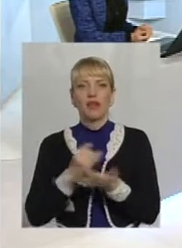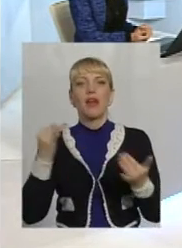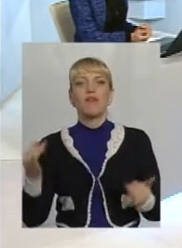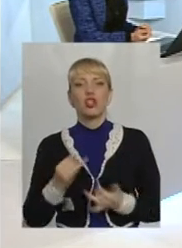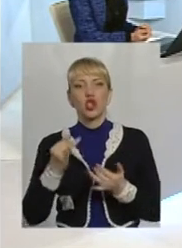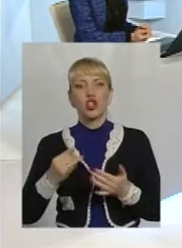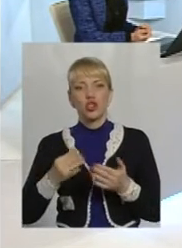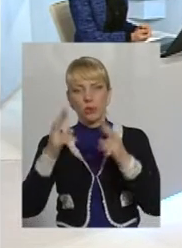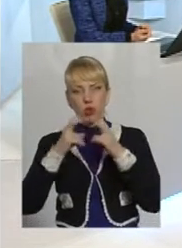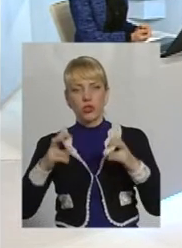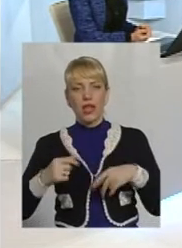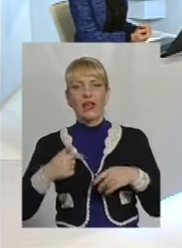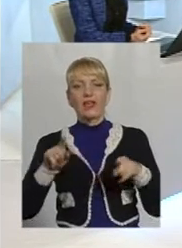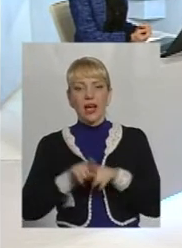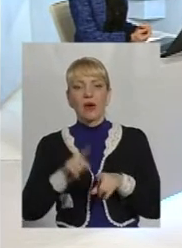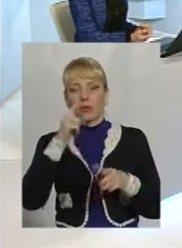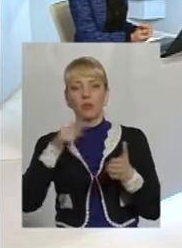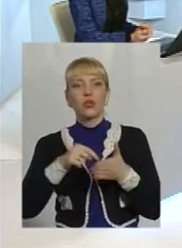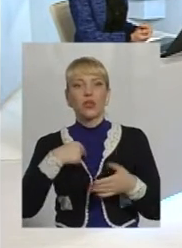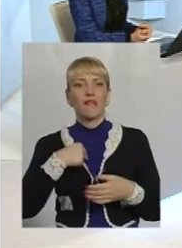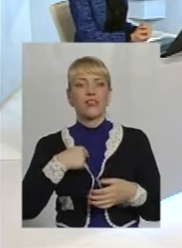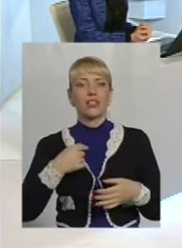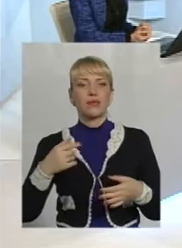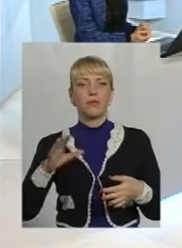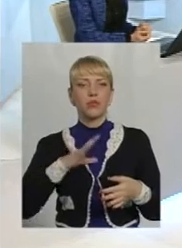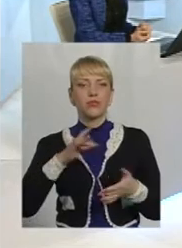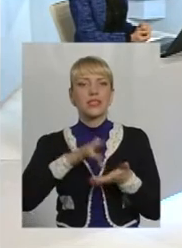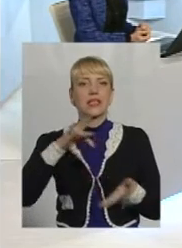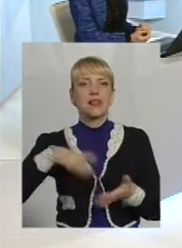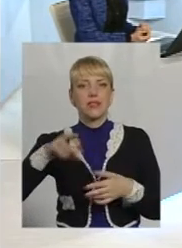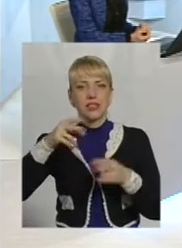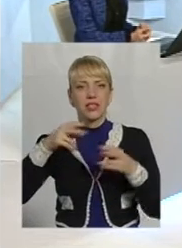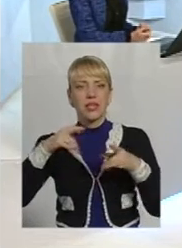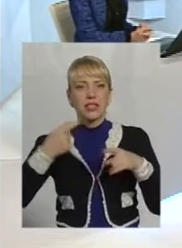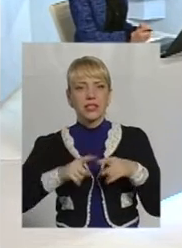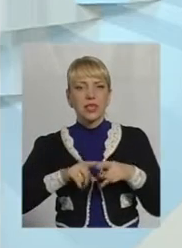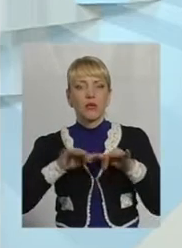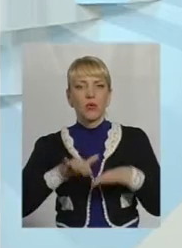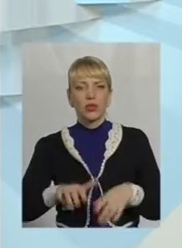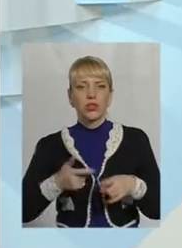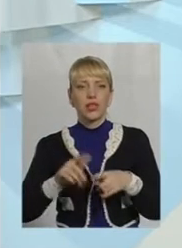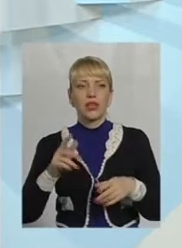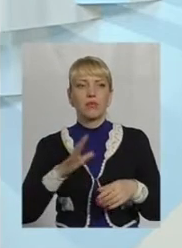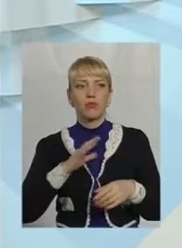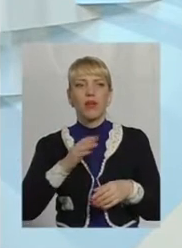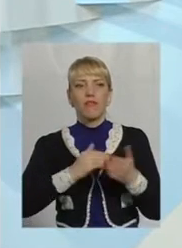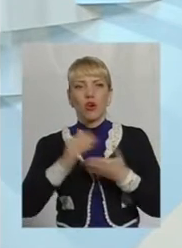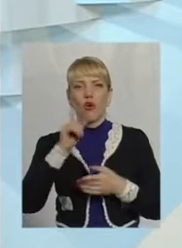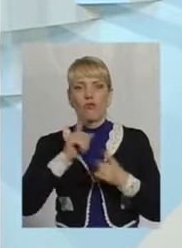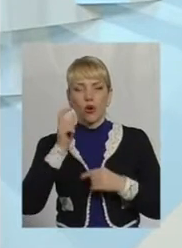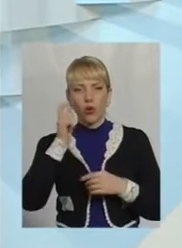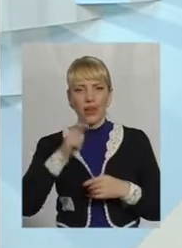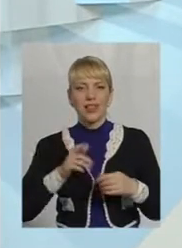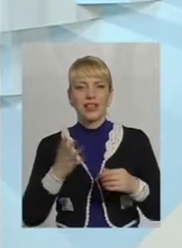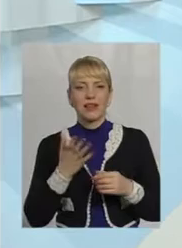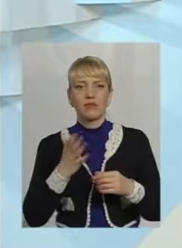Так трапилося, що я був в епіцентрі цих процесів. Я очолював спеціальну комісію Верховної Ради України, яка була створена ще 91-го року в грудні